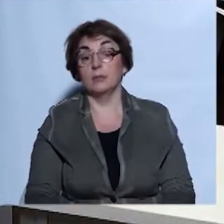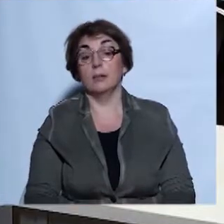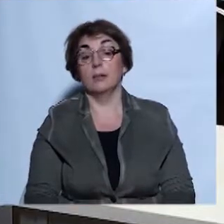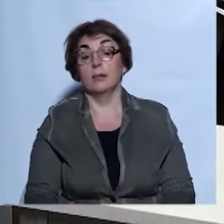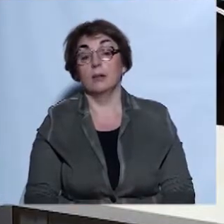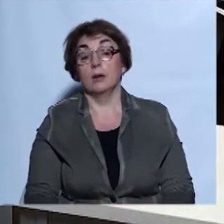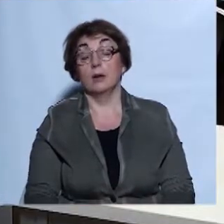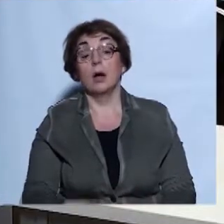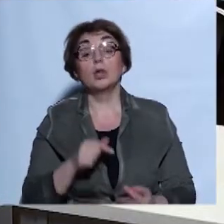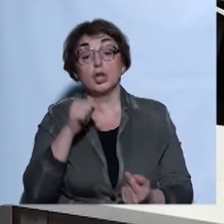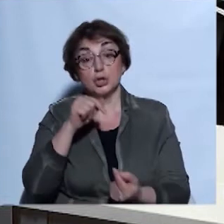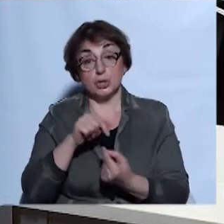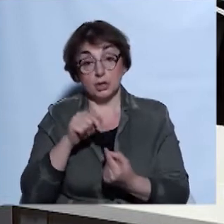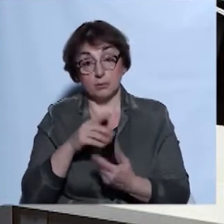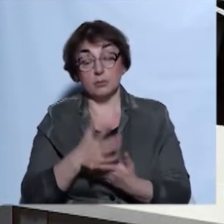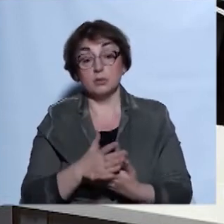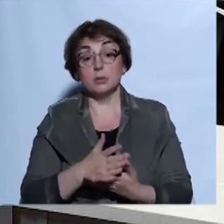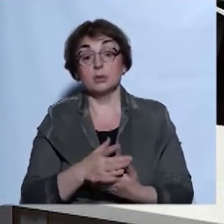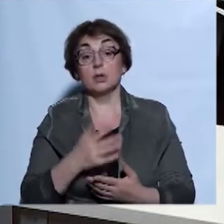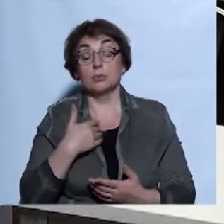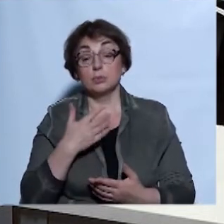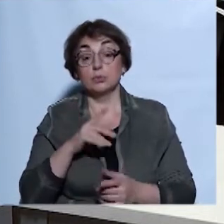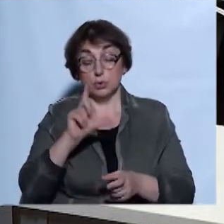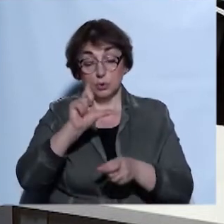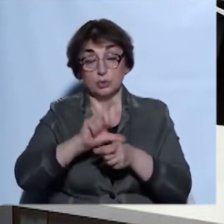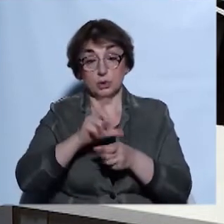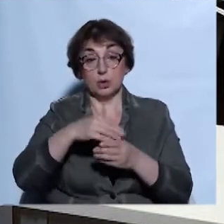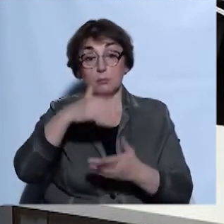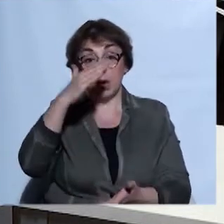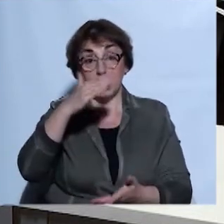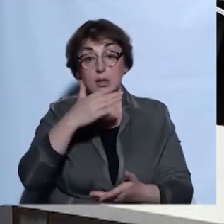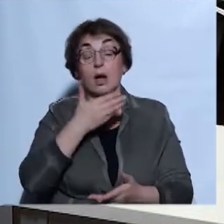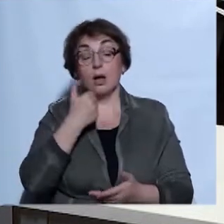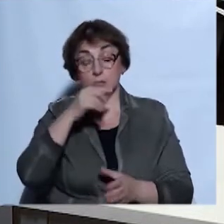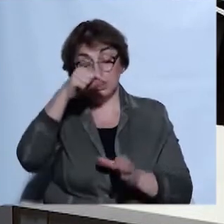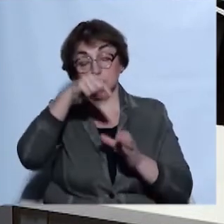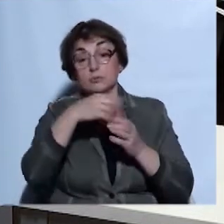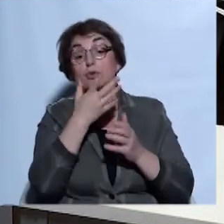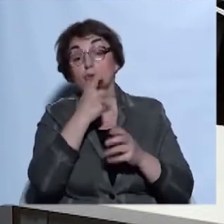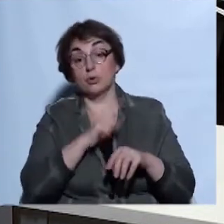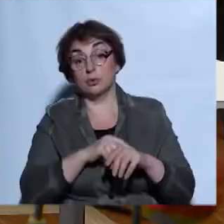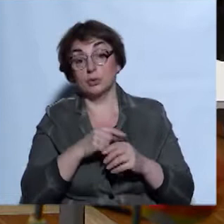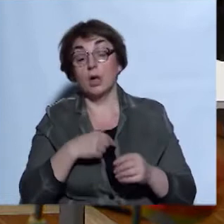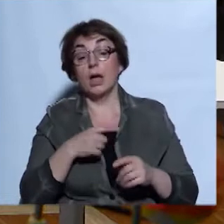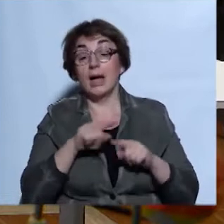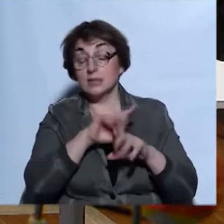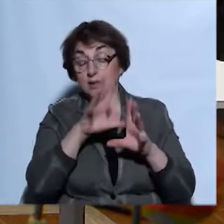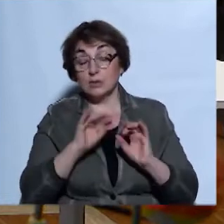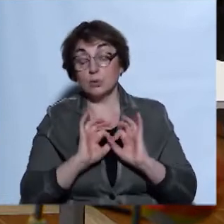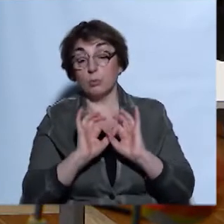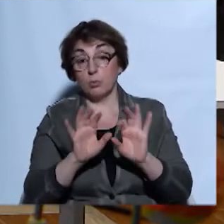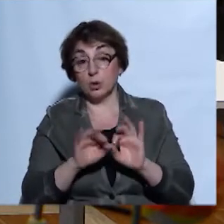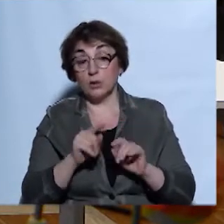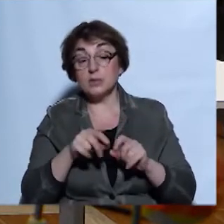ჩაიწირა. შესაბამისად, თუ ჭურჭელი იქნება მაღალი, თქვენ დროის ათვლა უფრო არ გაგიჭირდებათ. მოდით ახლა დავწეროთ თითოეული